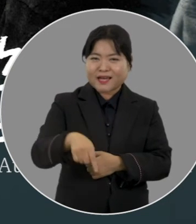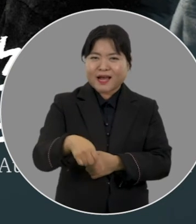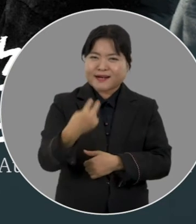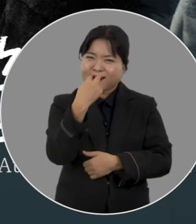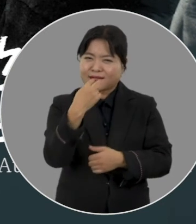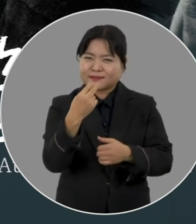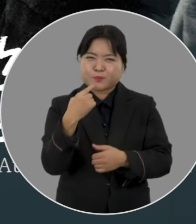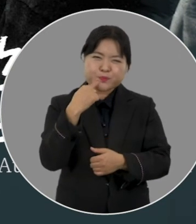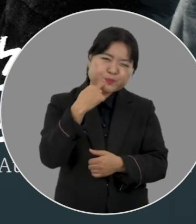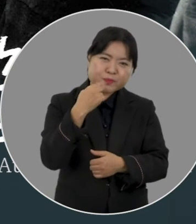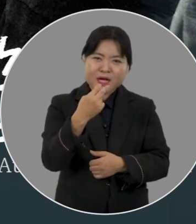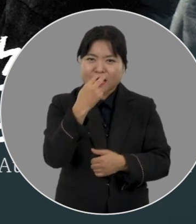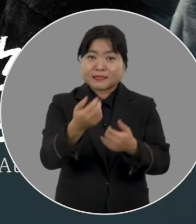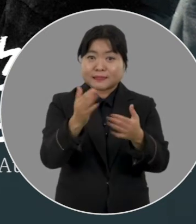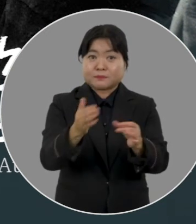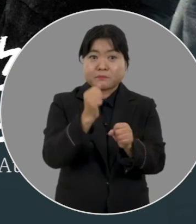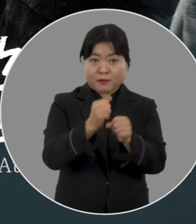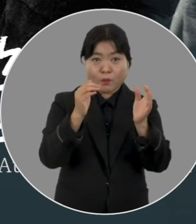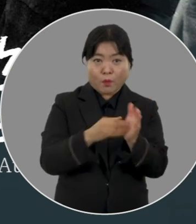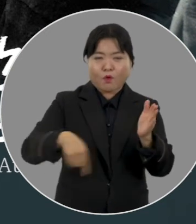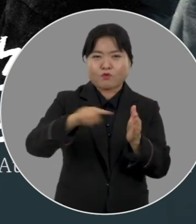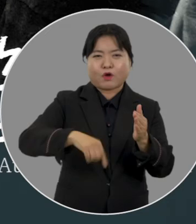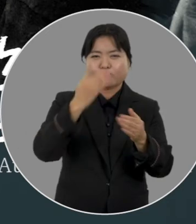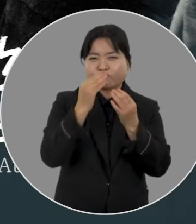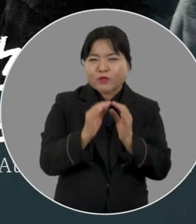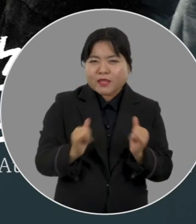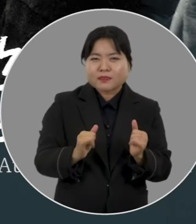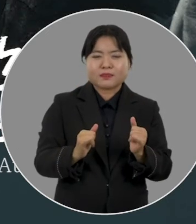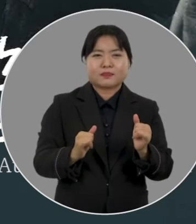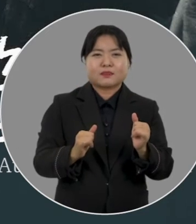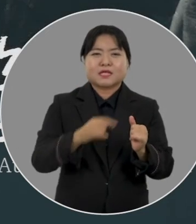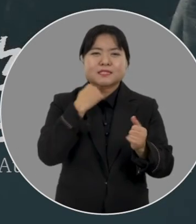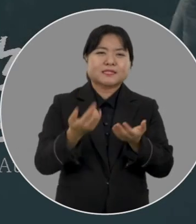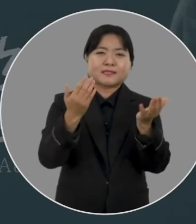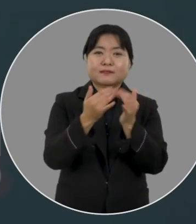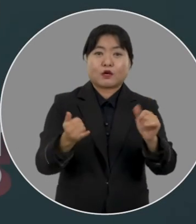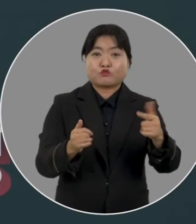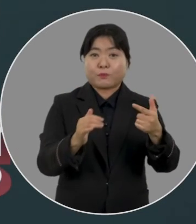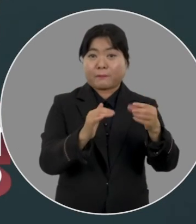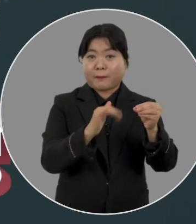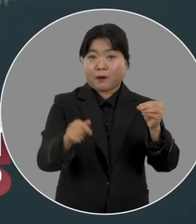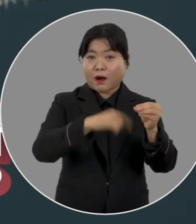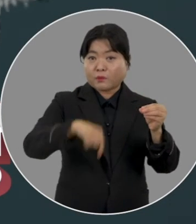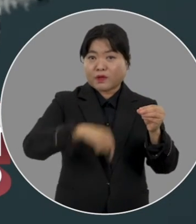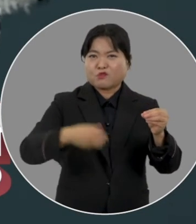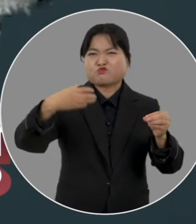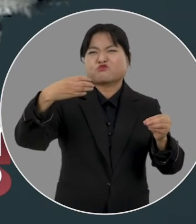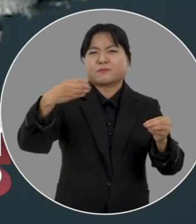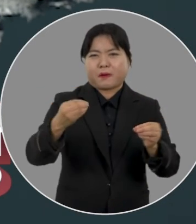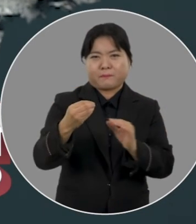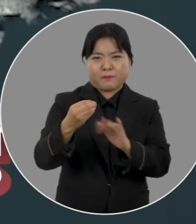만들었고요. 여기에서 유대인 600만 가운데, 희생자 600만 가운데 약 90만